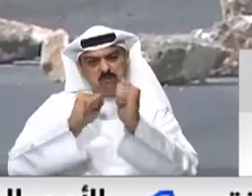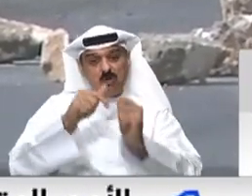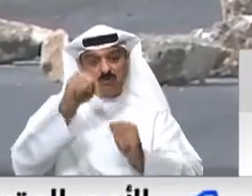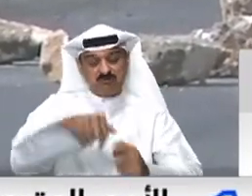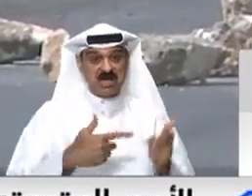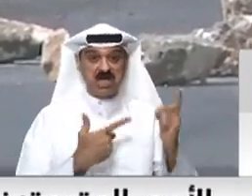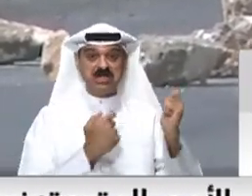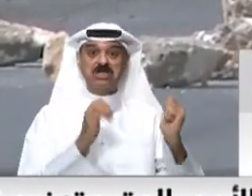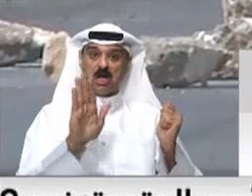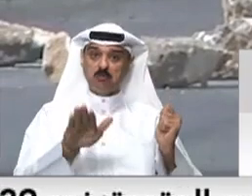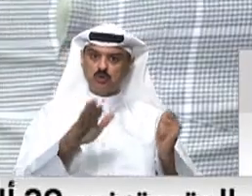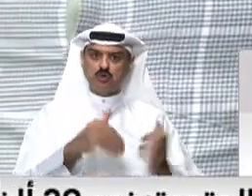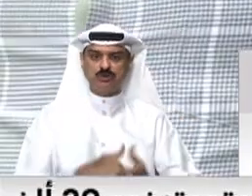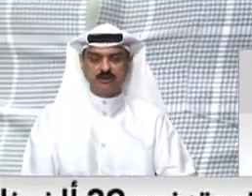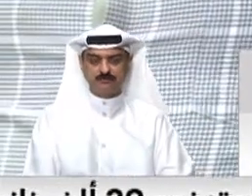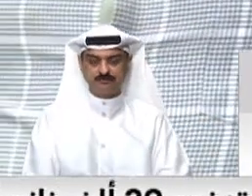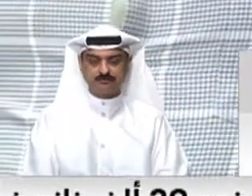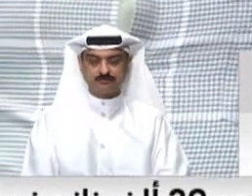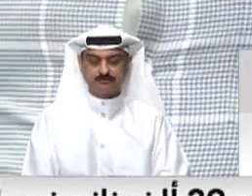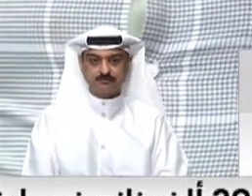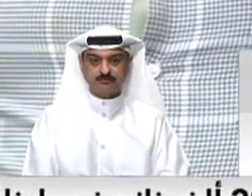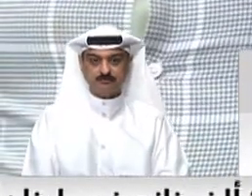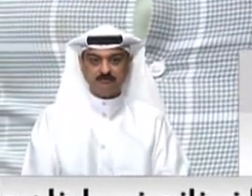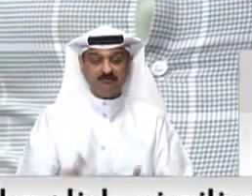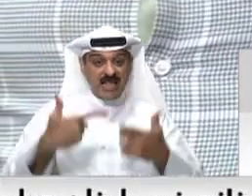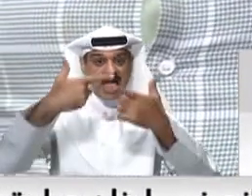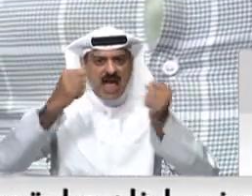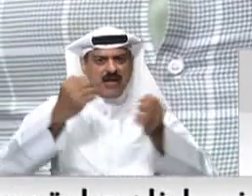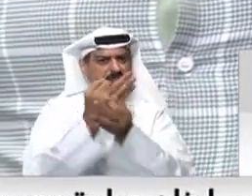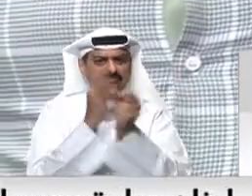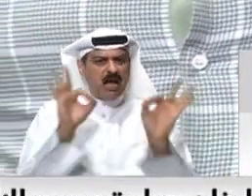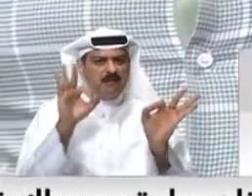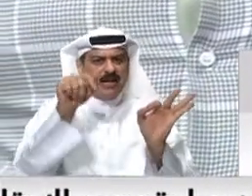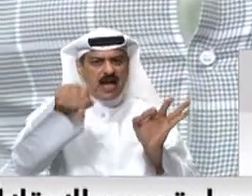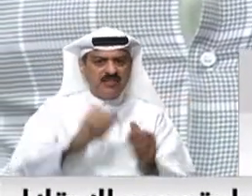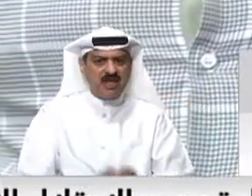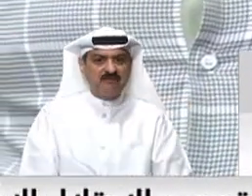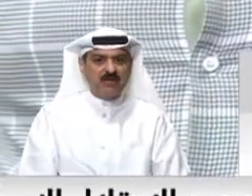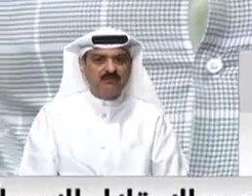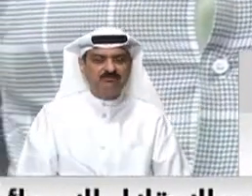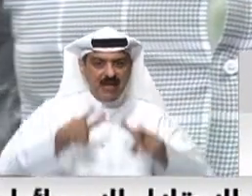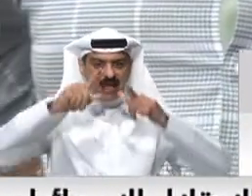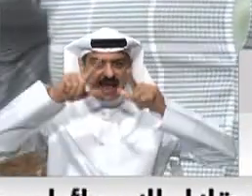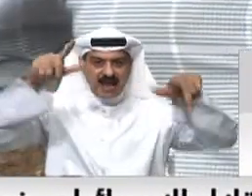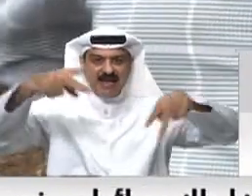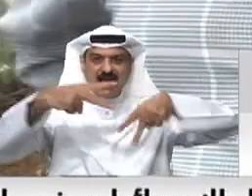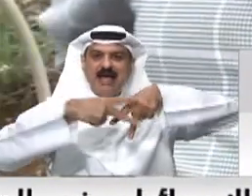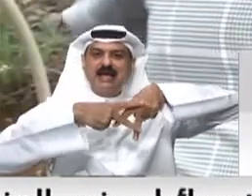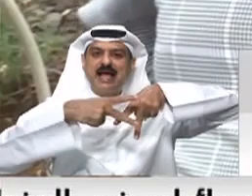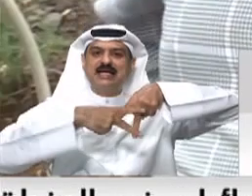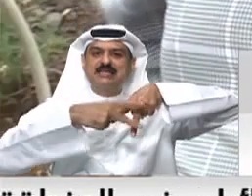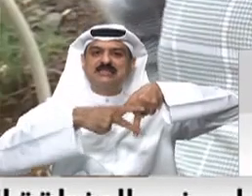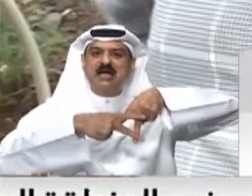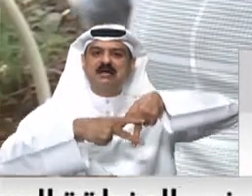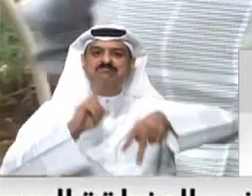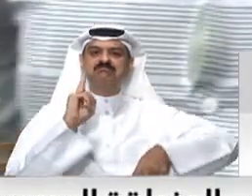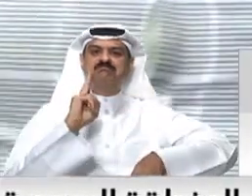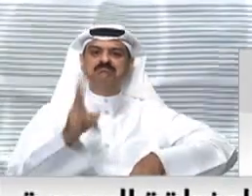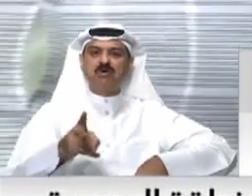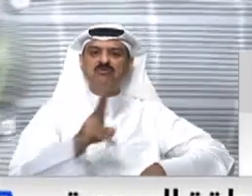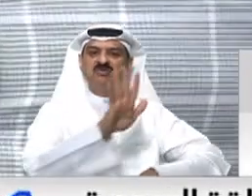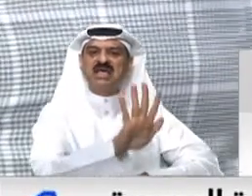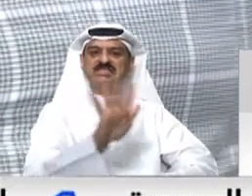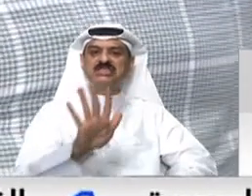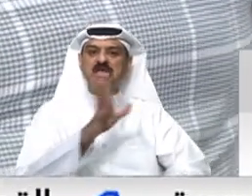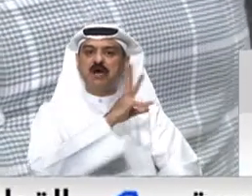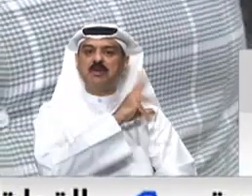بالسلاح والعتاد. هذه حرب شاملة أعلنها الاحتلال الإسرائيلي على الشعب الفلسطيني في كافة